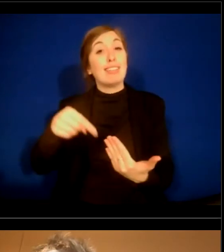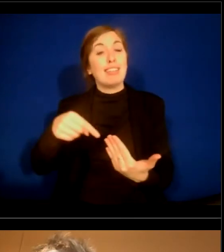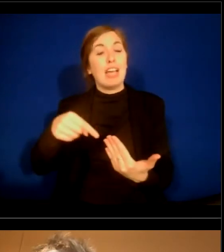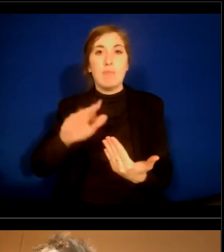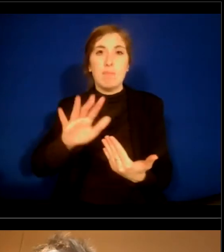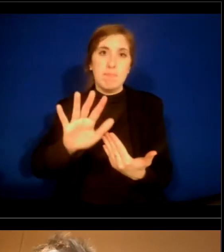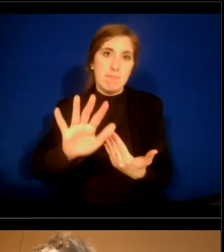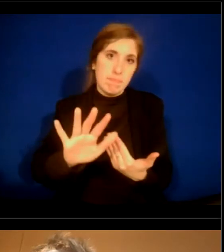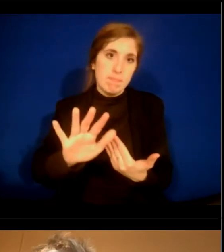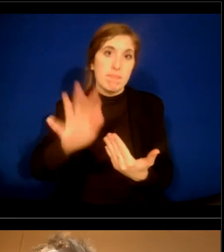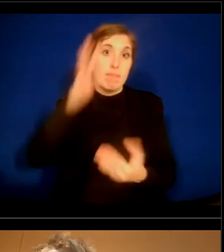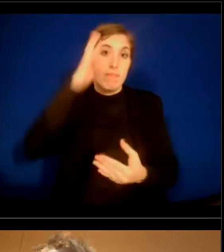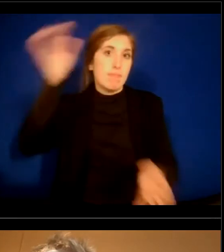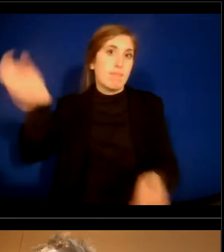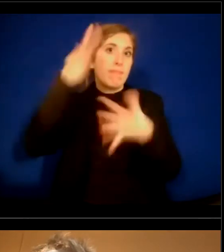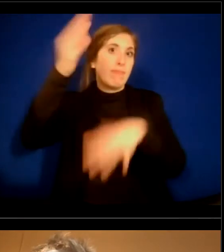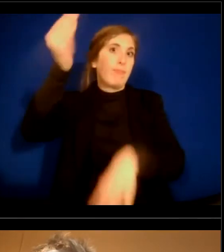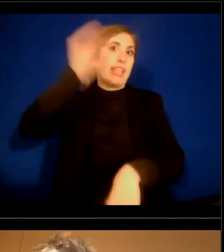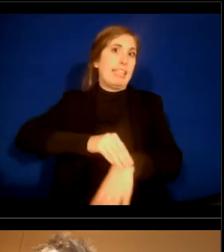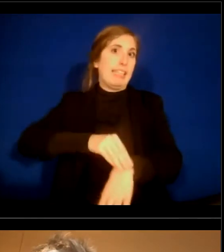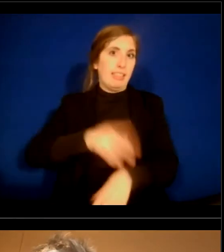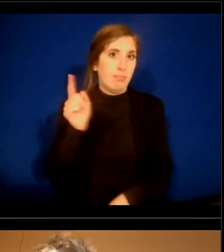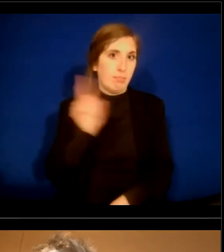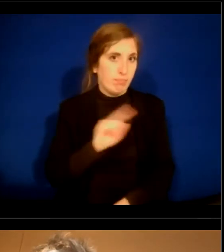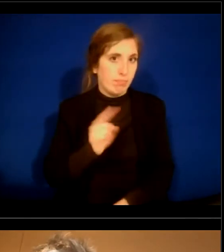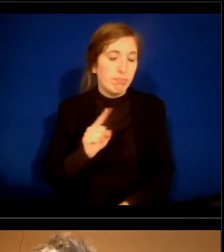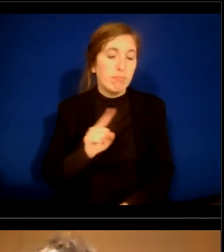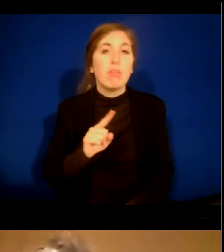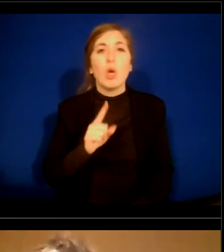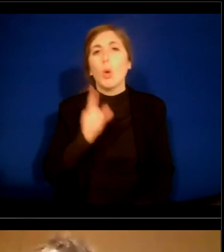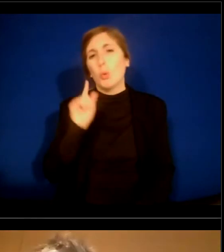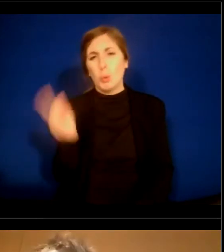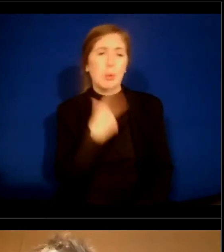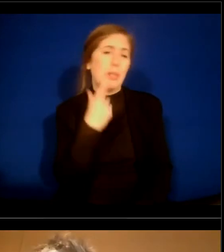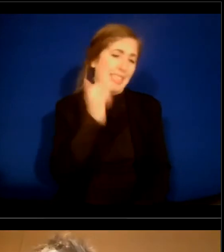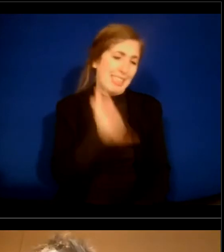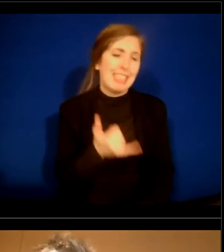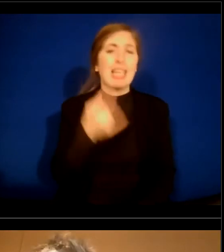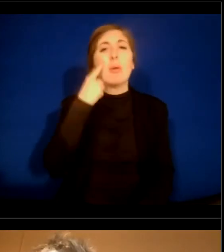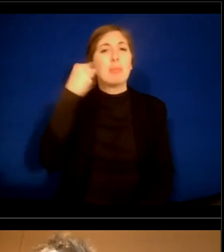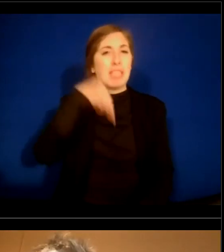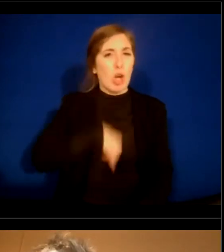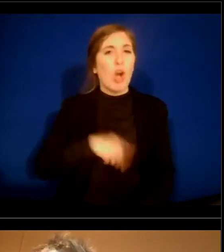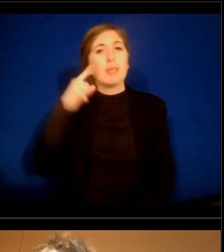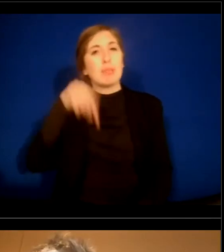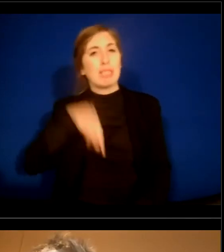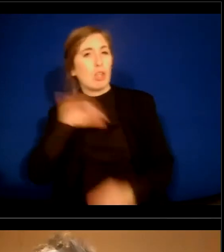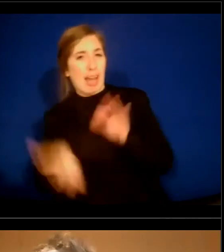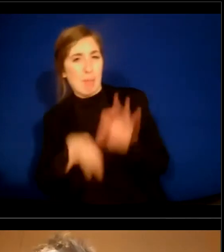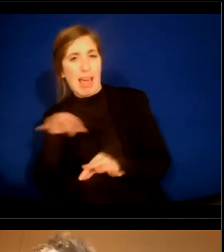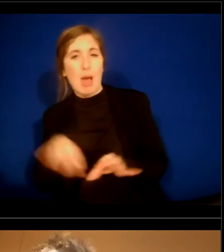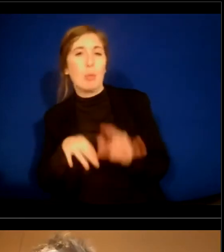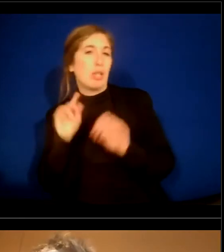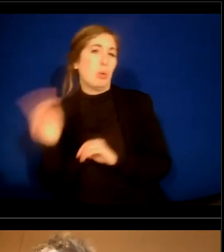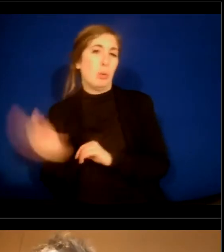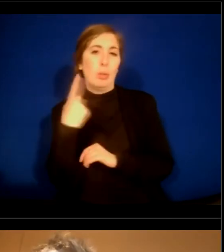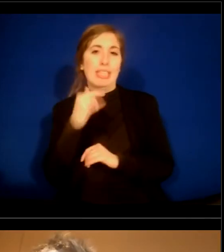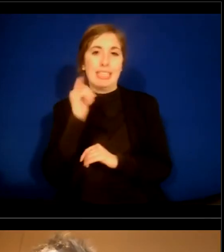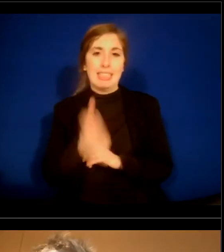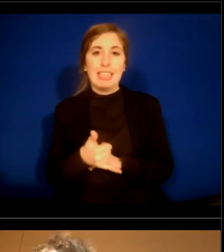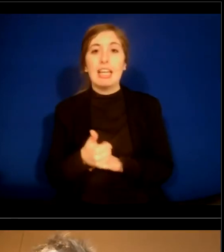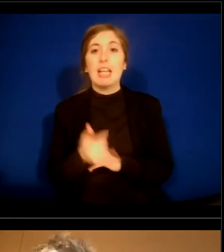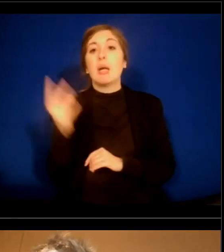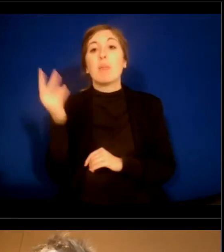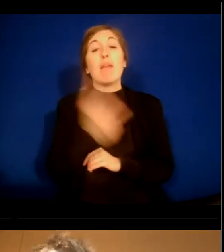molto improvvisati, anche se siamo tutti psicologi e psicoterapeuti, però ci sono delle competenze specifiche sulle